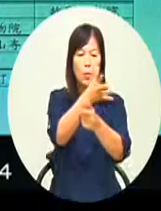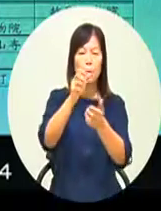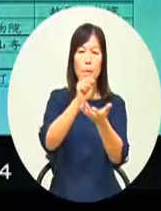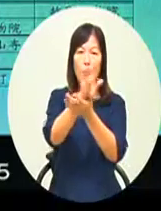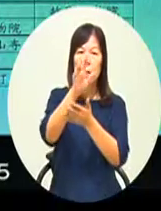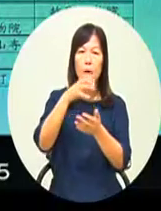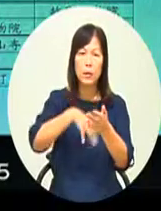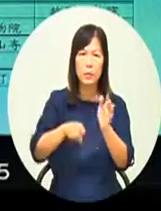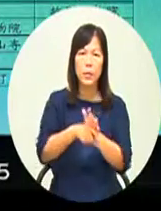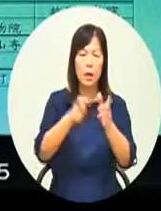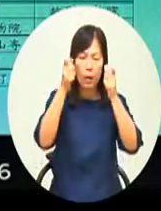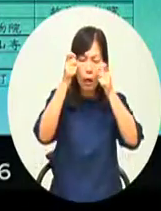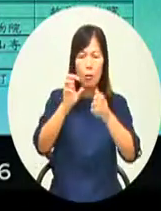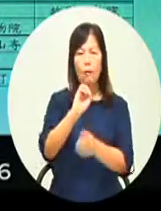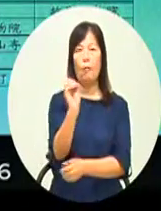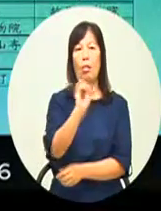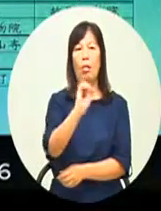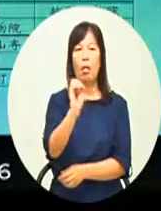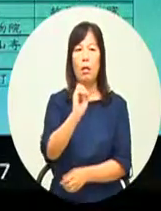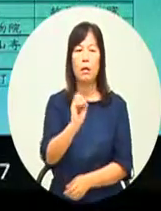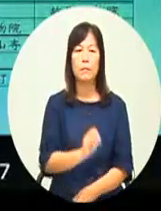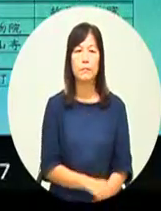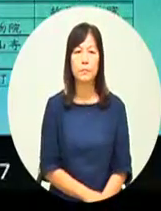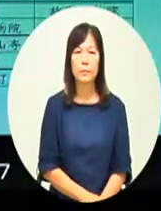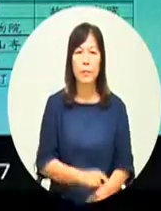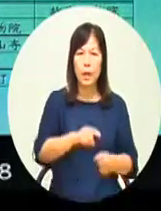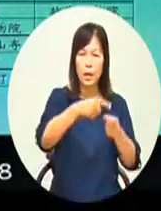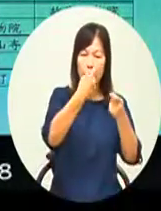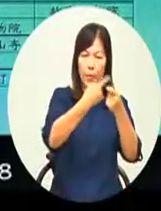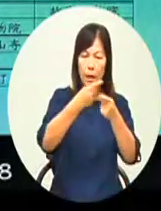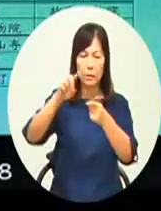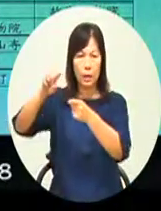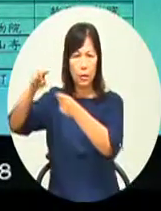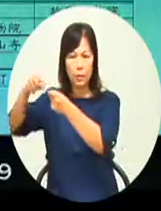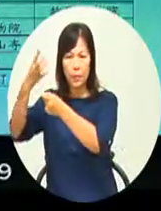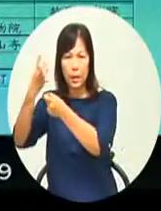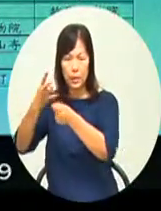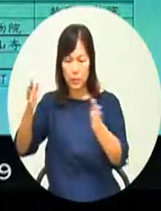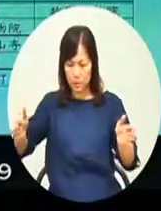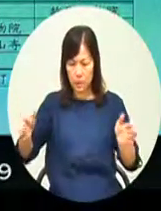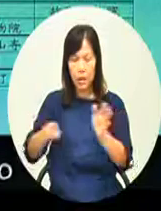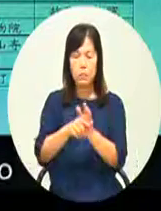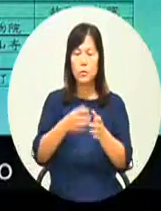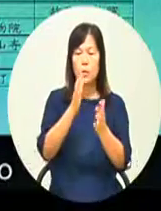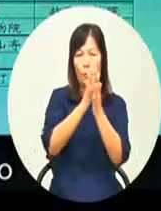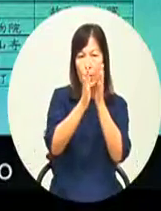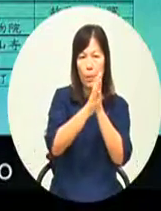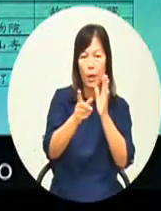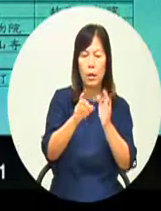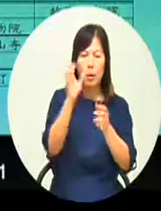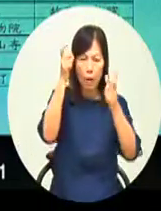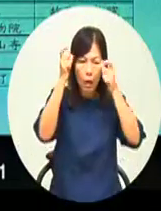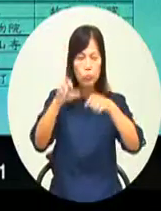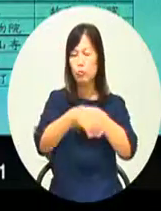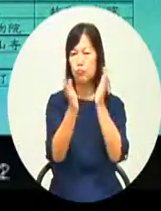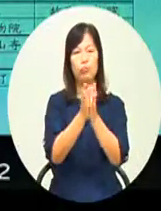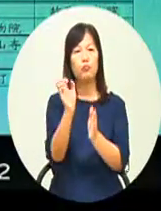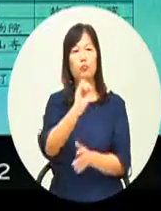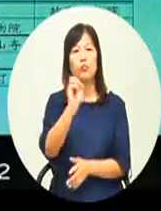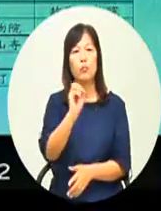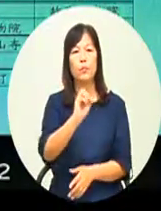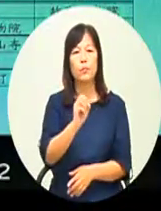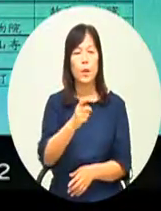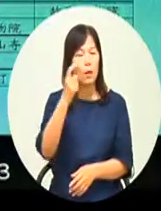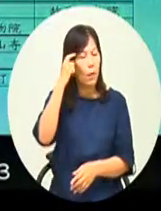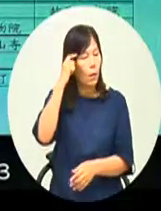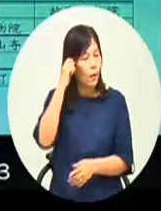中高雄完全没有入列，从100年到104年的这个排行榜里面竟然都没有高雄，我觉得有